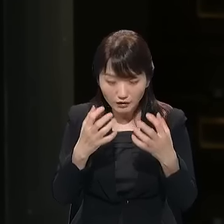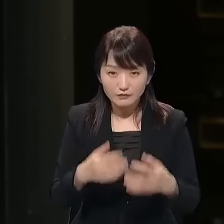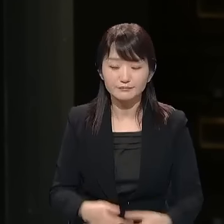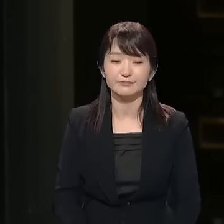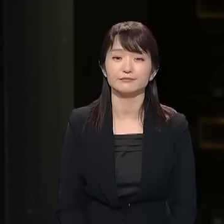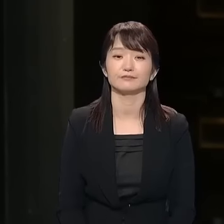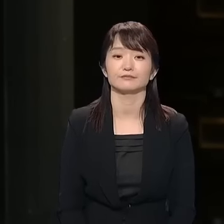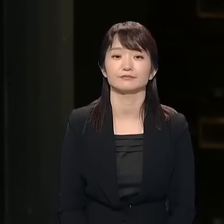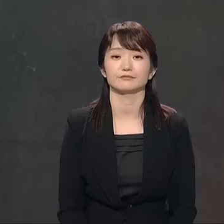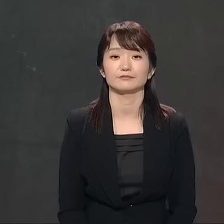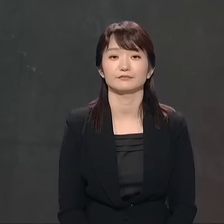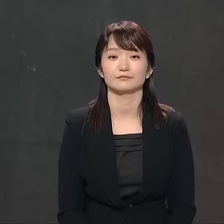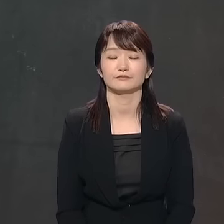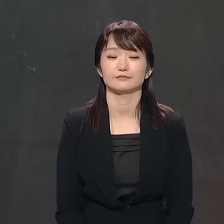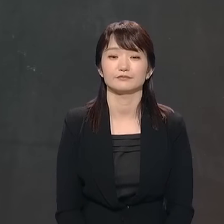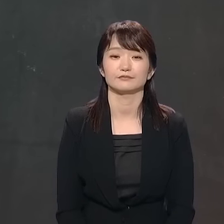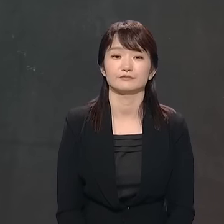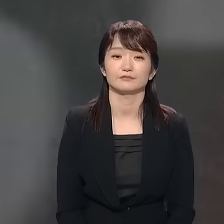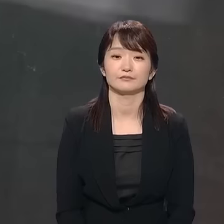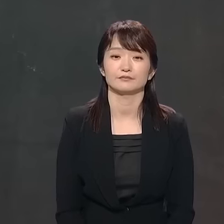체크포인트 짚어보죠.